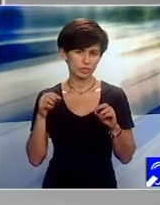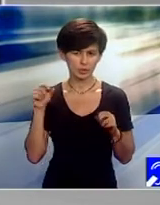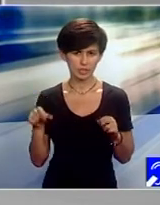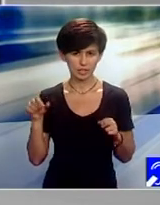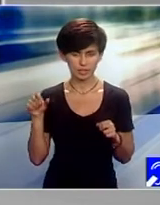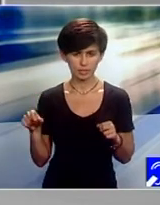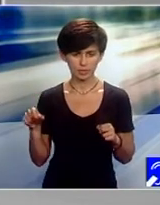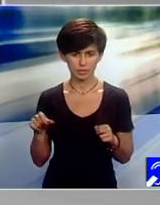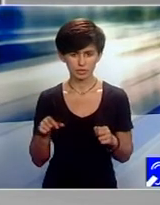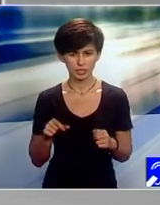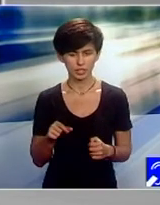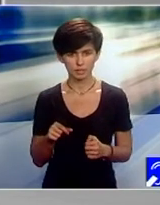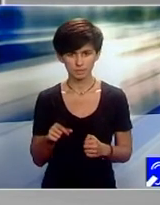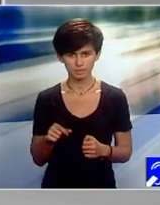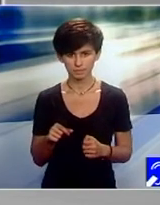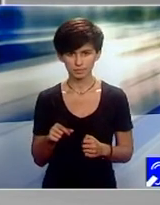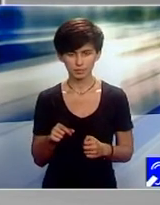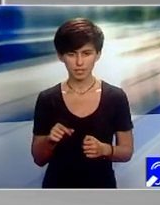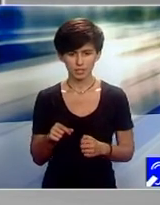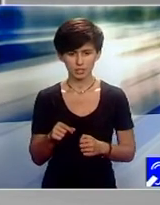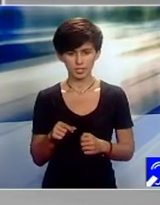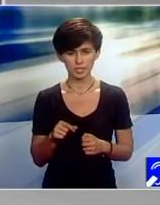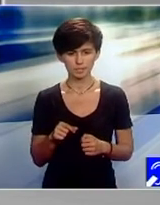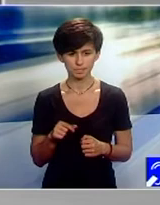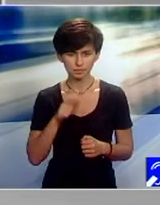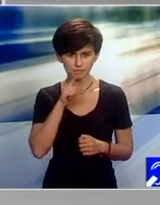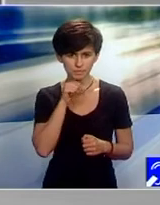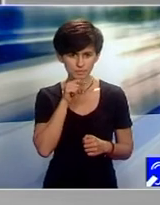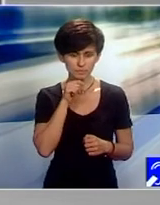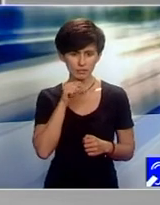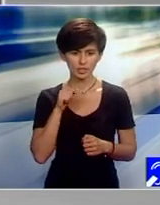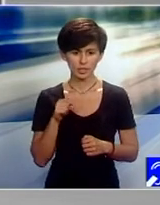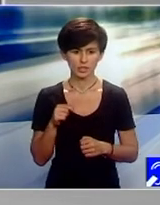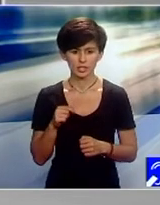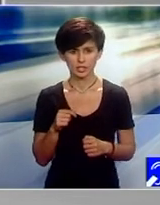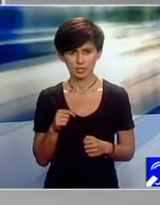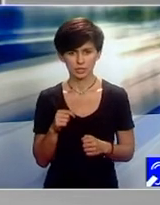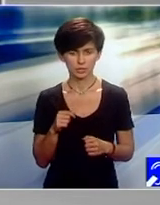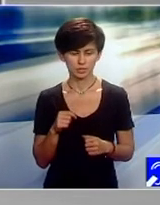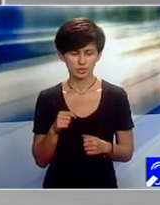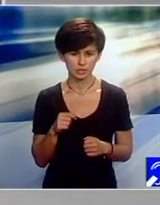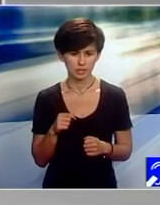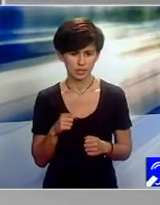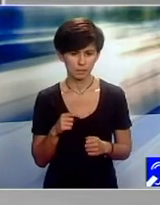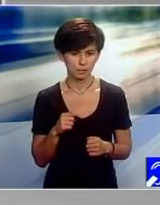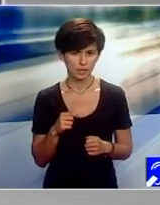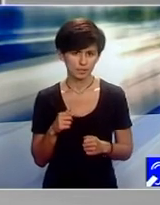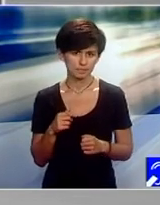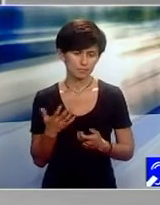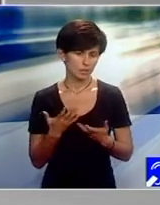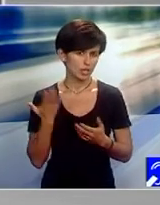acolo unde s-a ridicat, unde scorul mergea sub 27 de puncte, da, din 30, și care au fost îndrumați